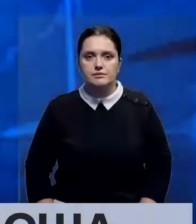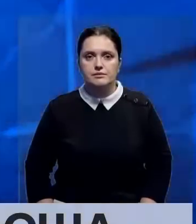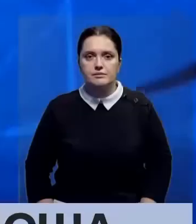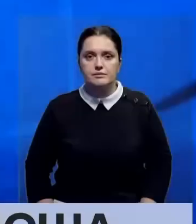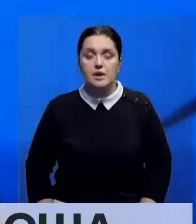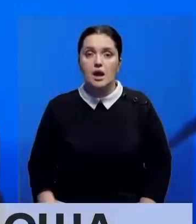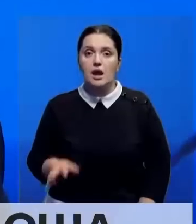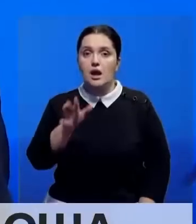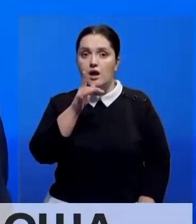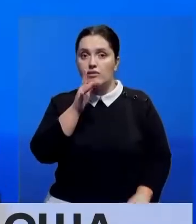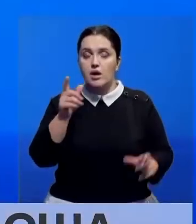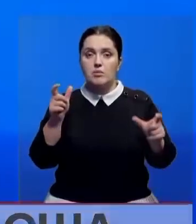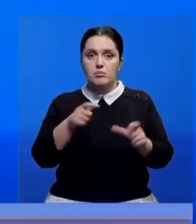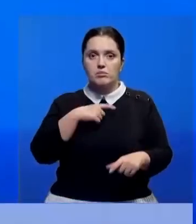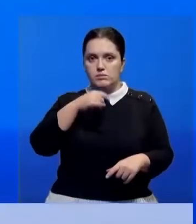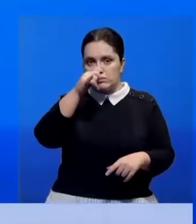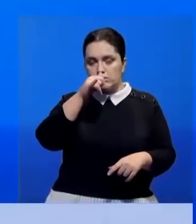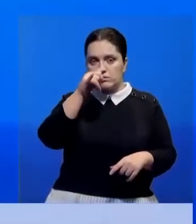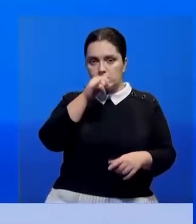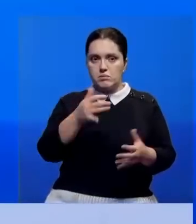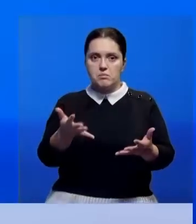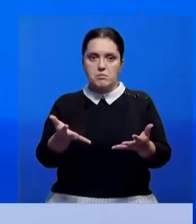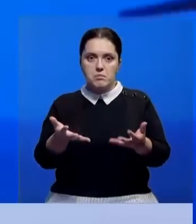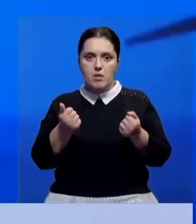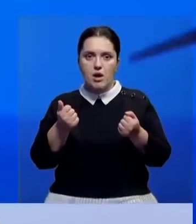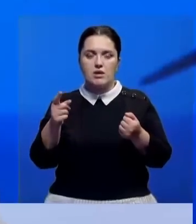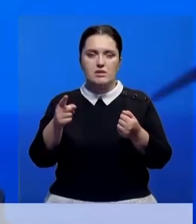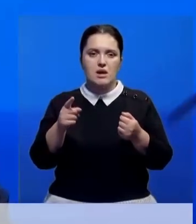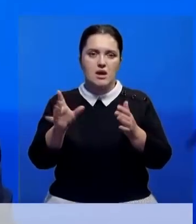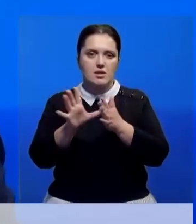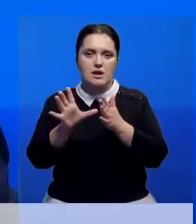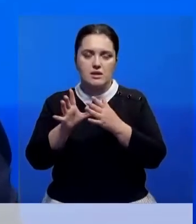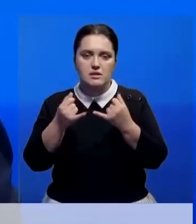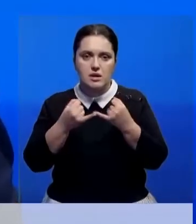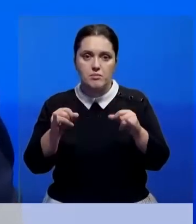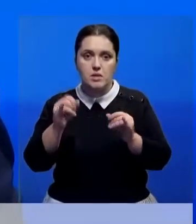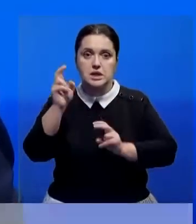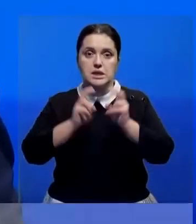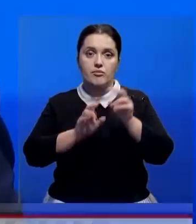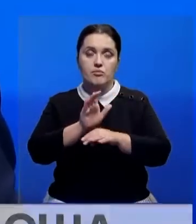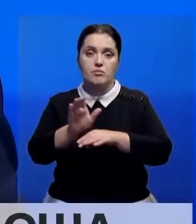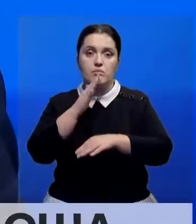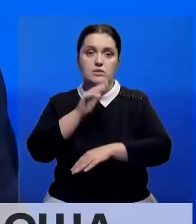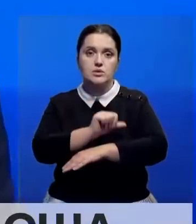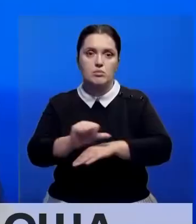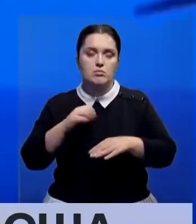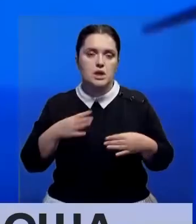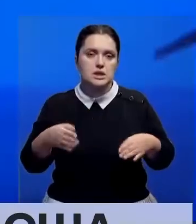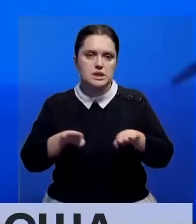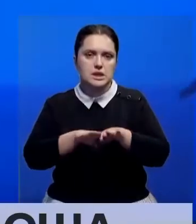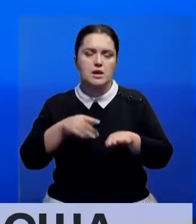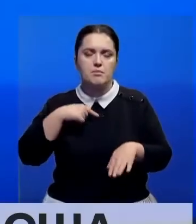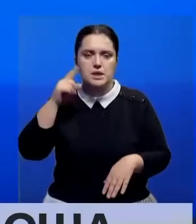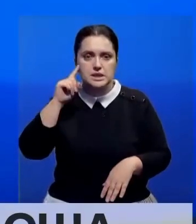Во время пандемии мы не могли получить доступ к полупроводникам, потому что заводы, производившие их за рубежом, были закрыты. Мы все знаем,